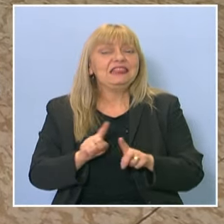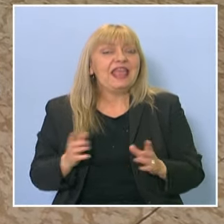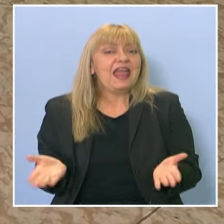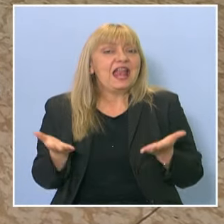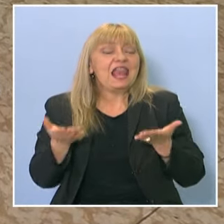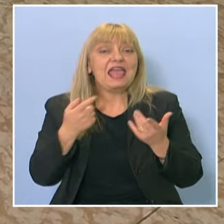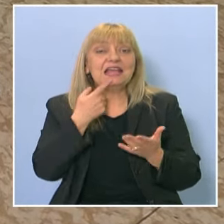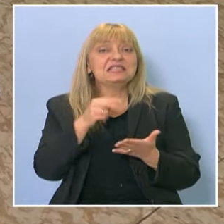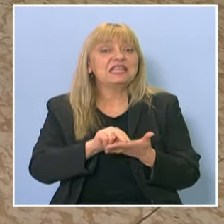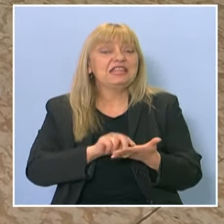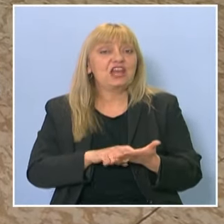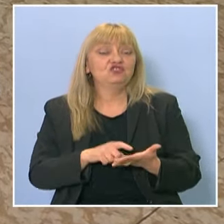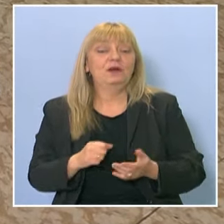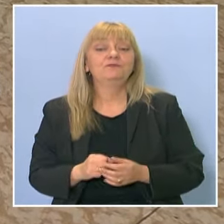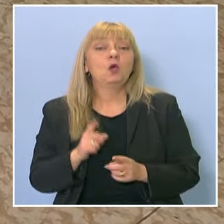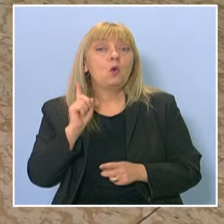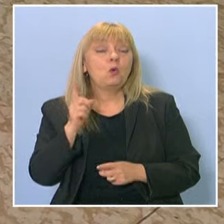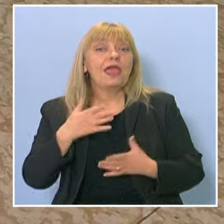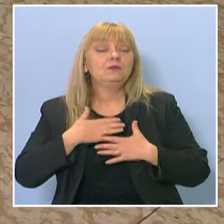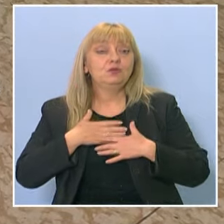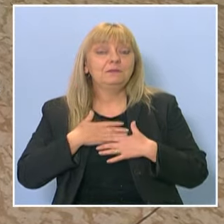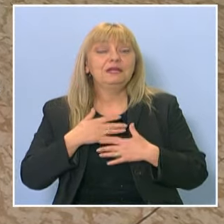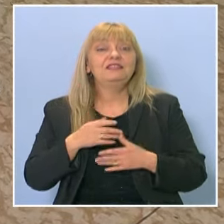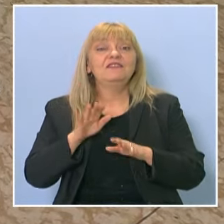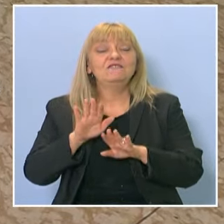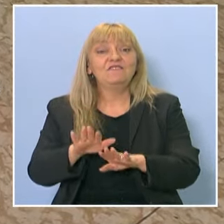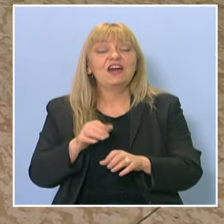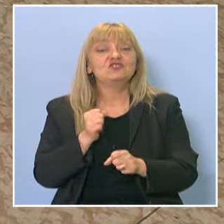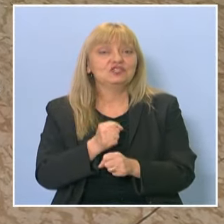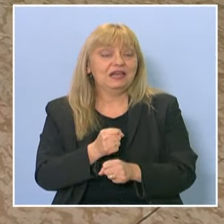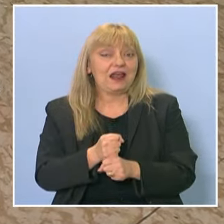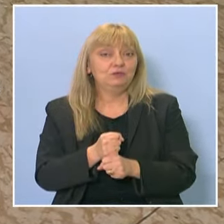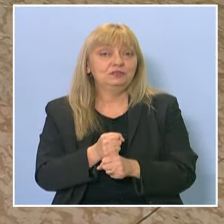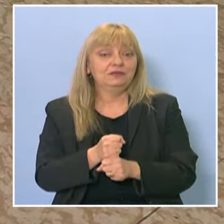която вие имате в вашата работа. И ние благодарим.